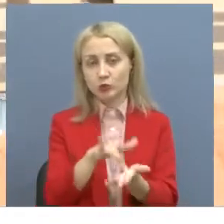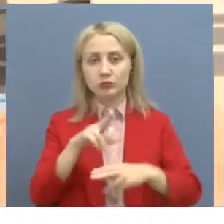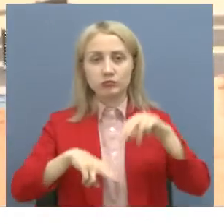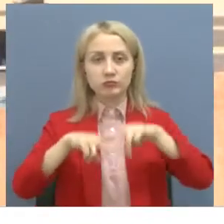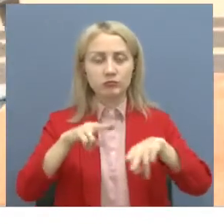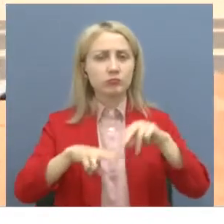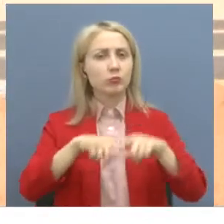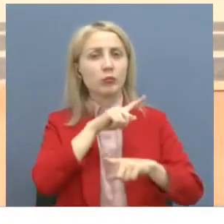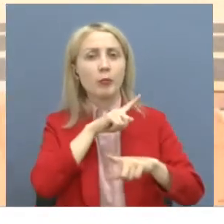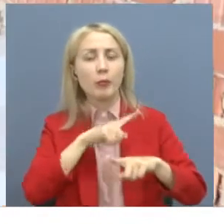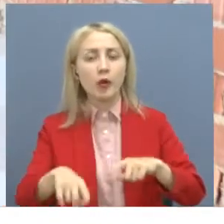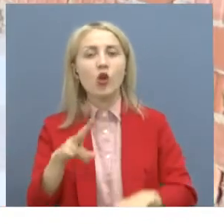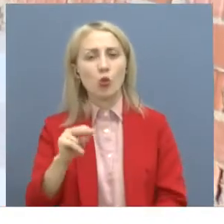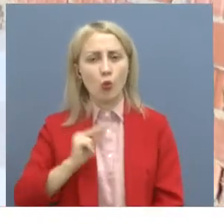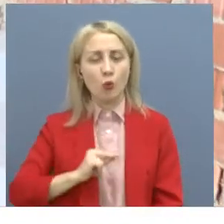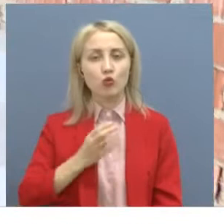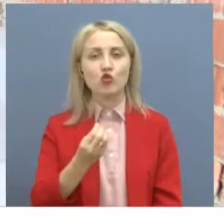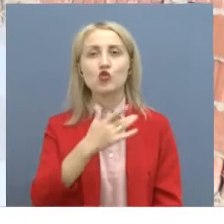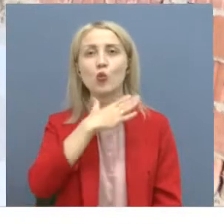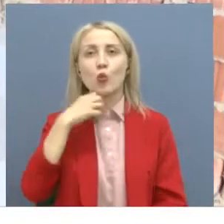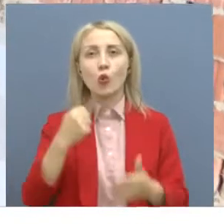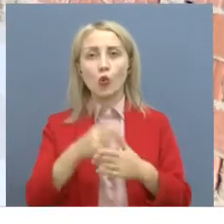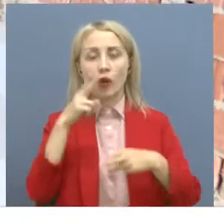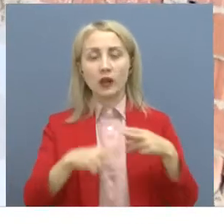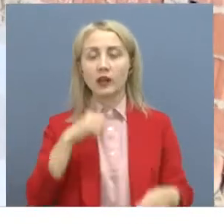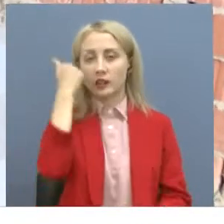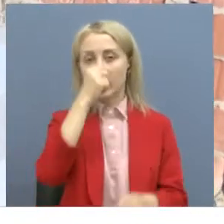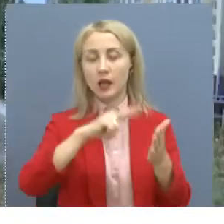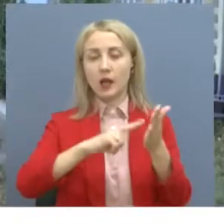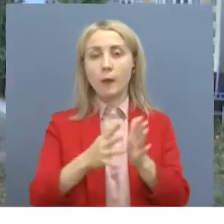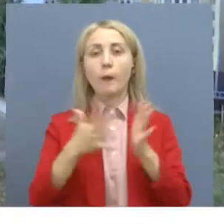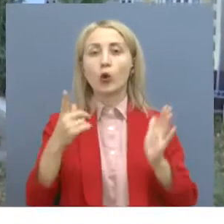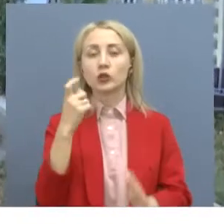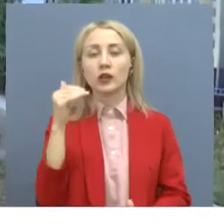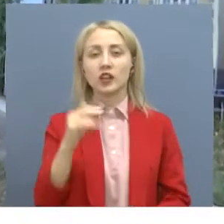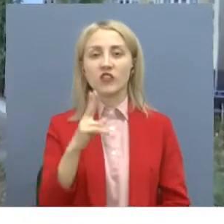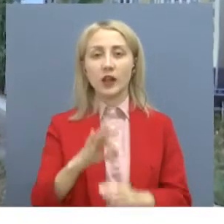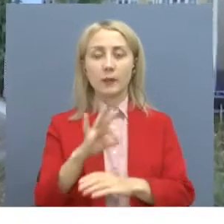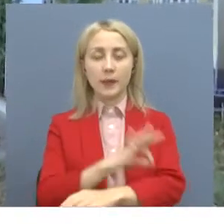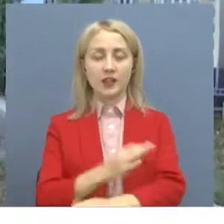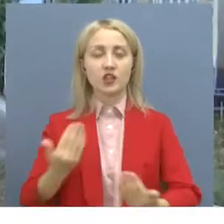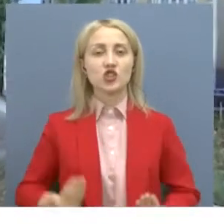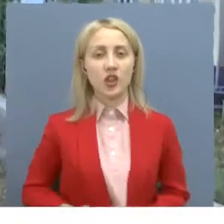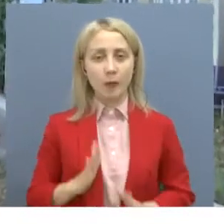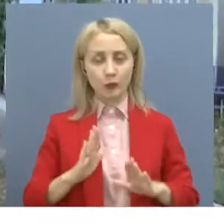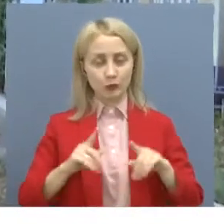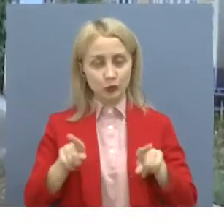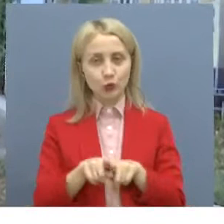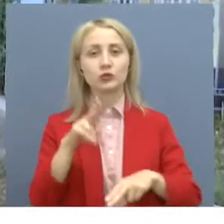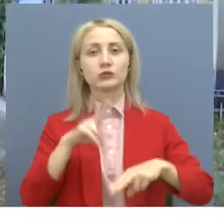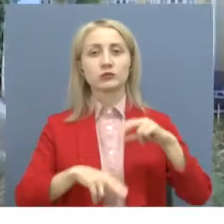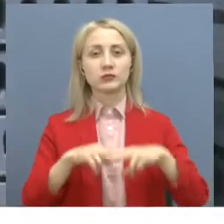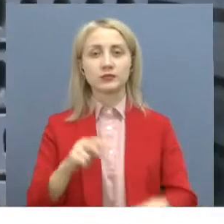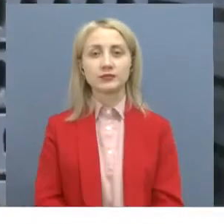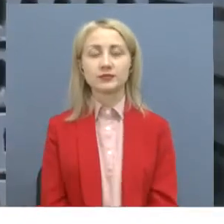жыл соңына дейін тағы 100 мың шаршы метрден артық тұрғын үй пайдалануға берілуі тиіс. Айгүл Мырзағалиқызы, Альмира Сатыбаева,